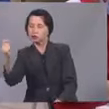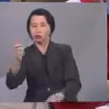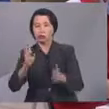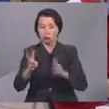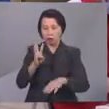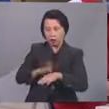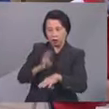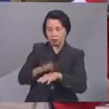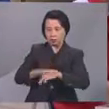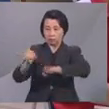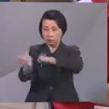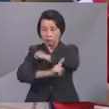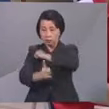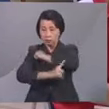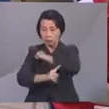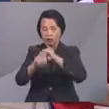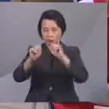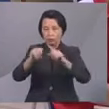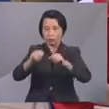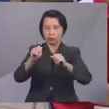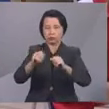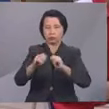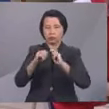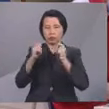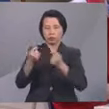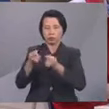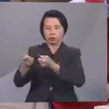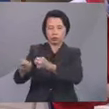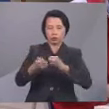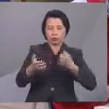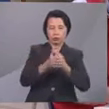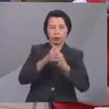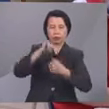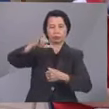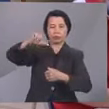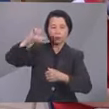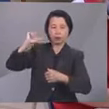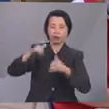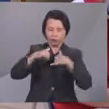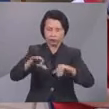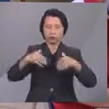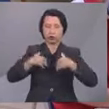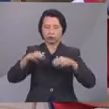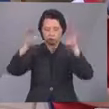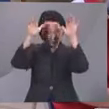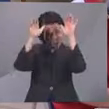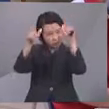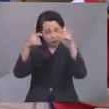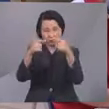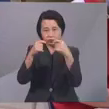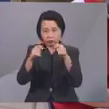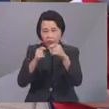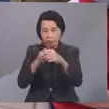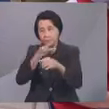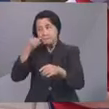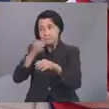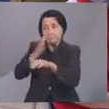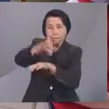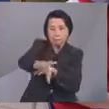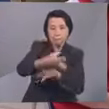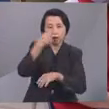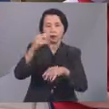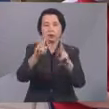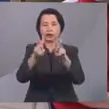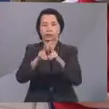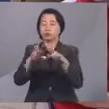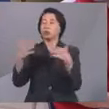walaupun amaran kompaun atau kebenaran rentas negeri yang ditarik balik semalam, masih ada yang berdegil untuk cuba-cuba pulang ke kampung. Apa